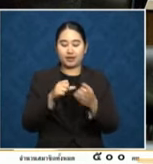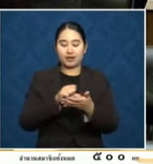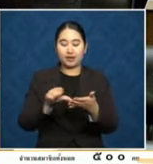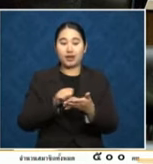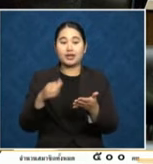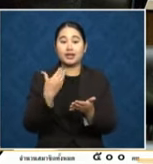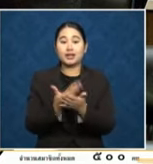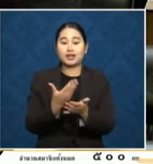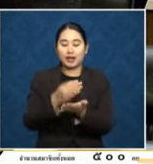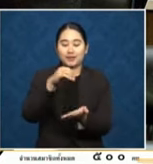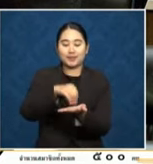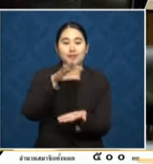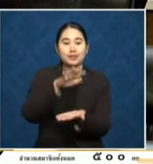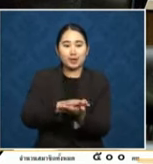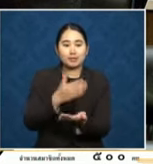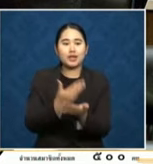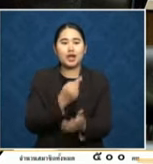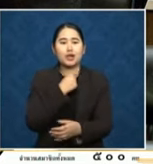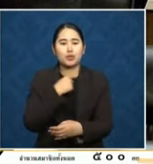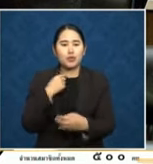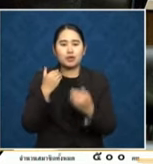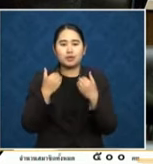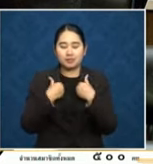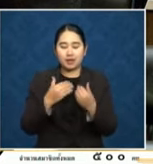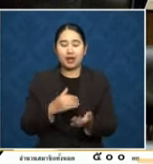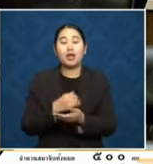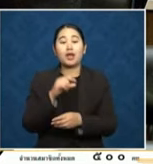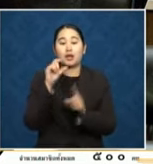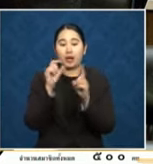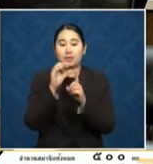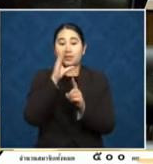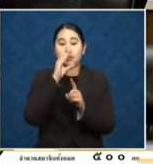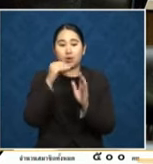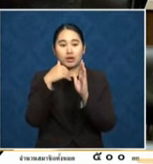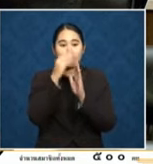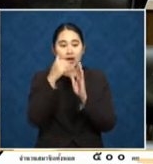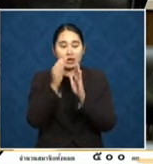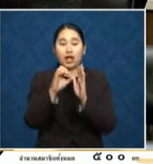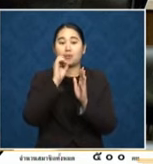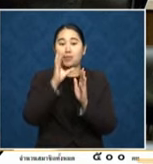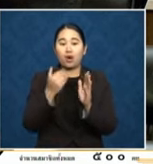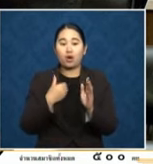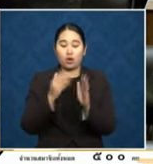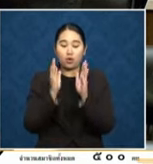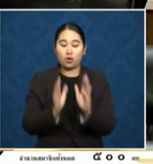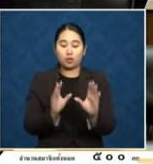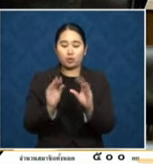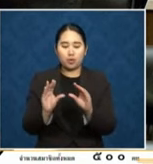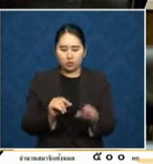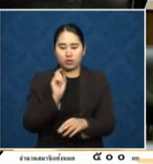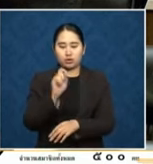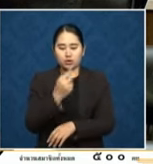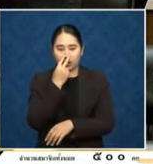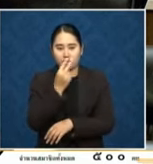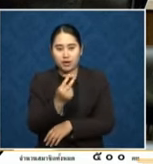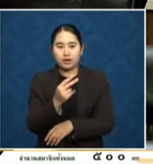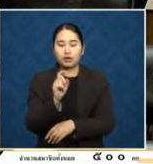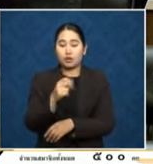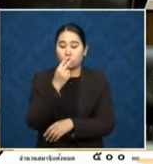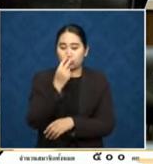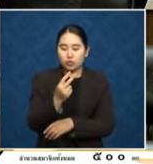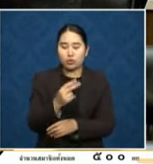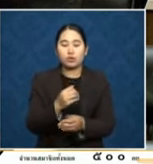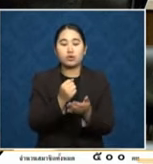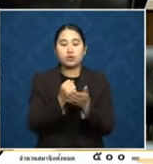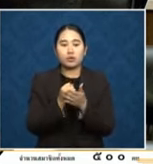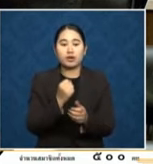าของกระเทียมด้วยตามคำล้านนาได้กล่าวไว้ว่าซิบปากว่าบะเต้าตาหันซิบตาหัน